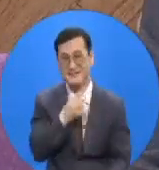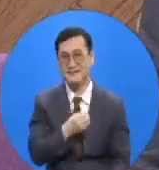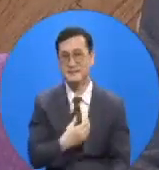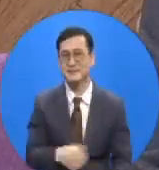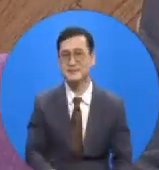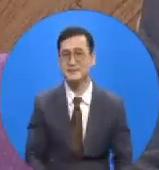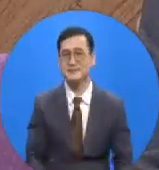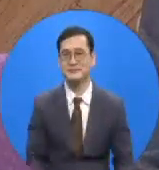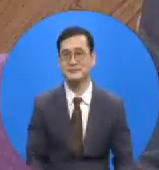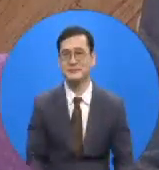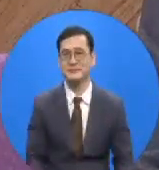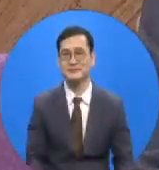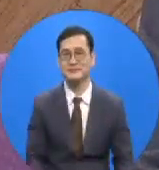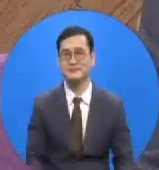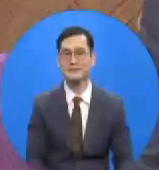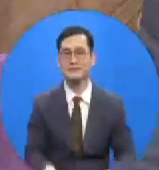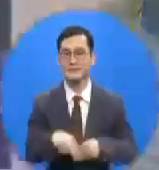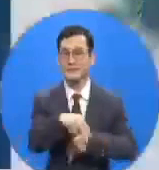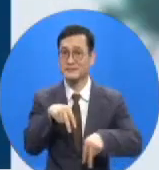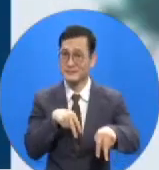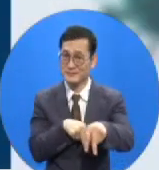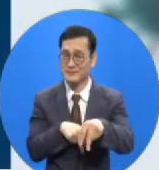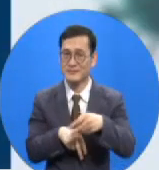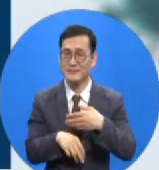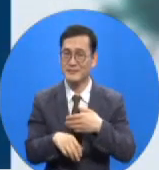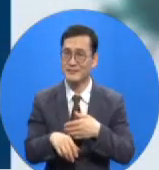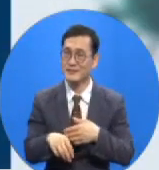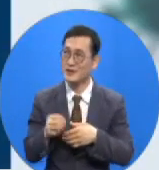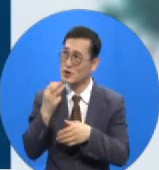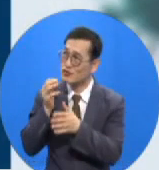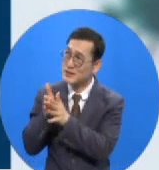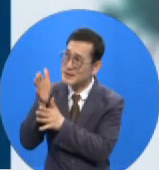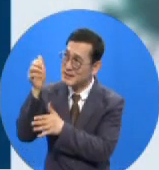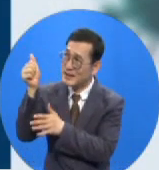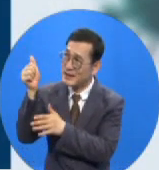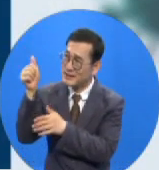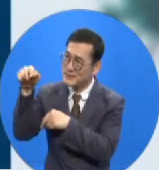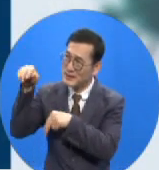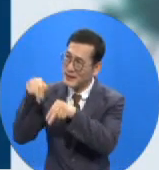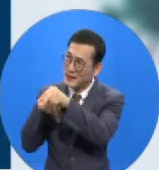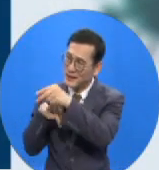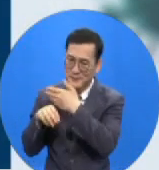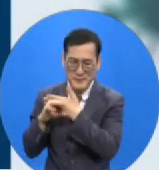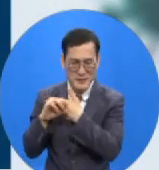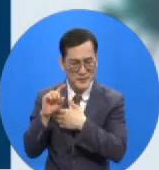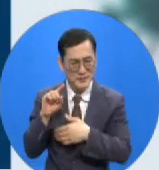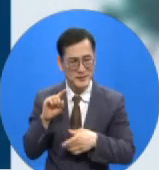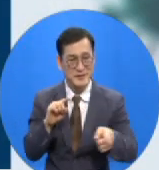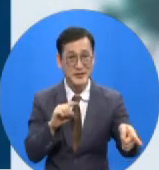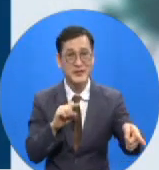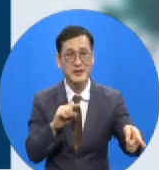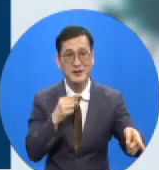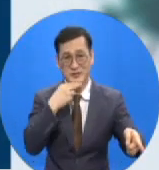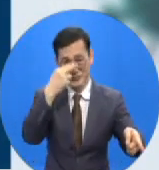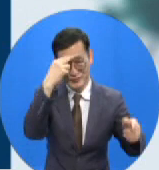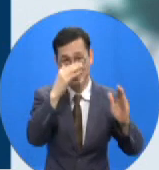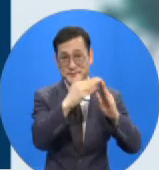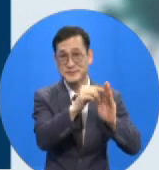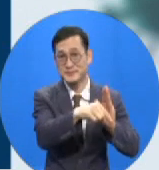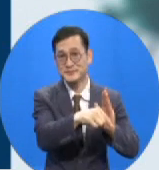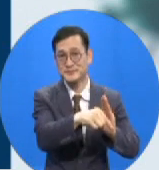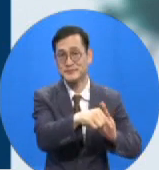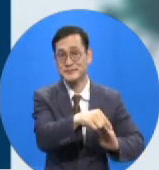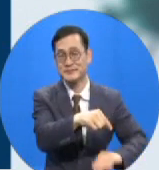없습니다만 약간 입장 바꿔서 생각을 해보면 우리 보통 저게 이제 그 유흥시설이라고 하는 것